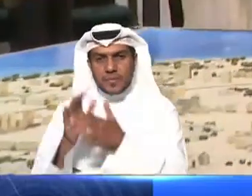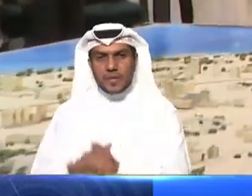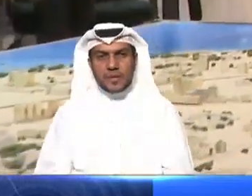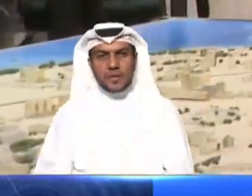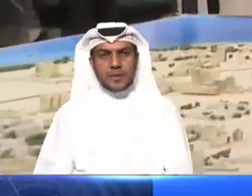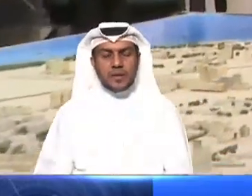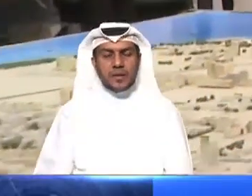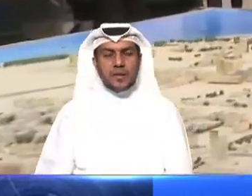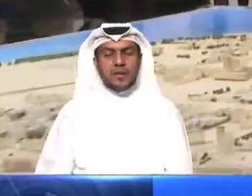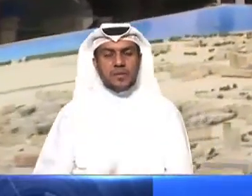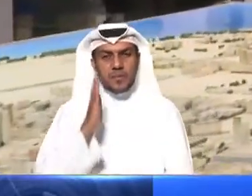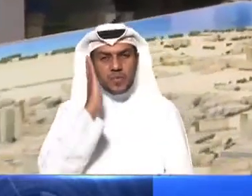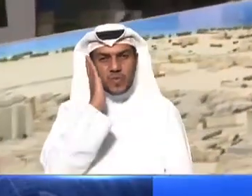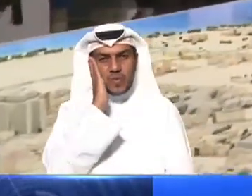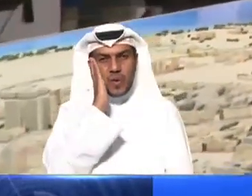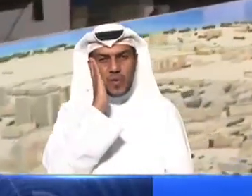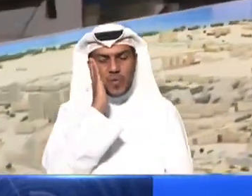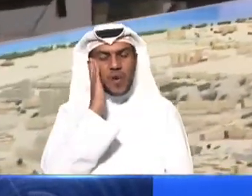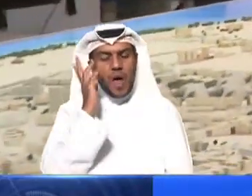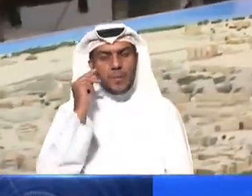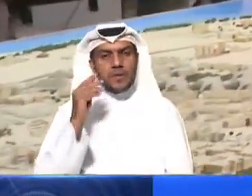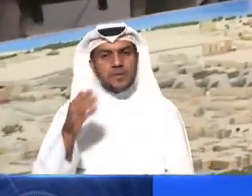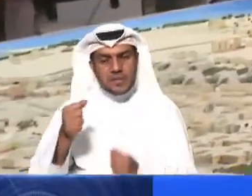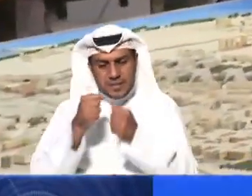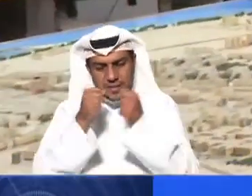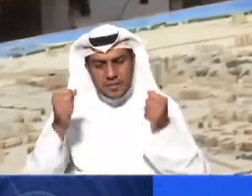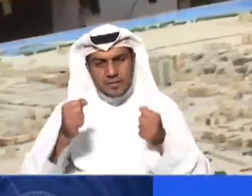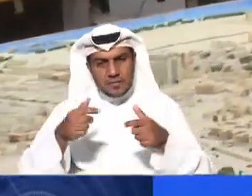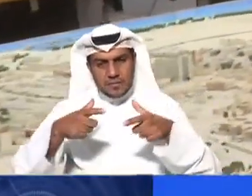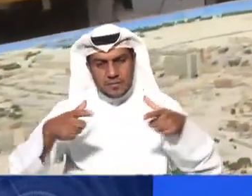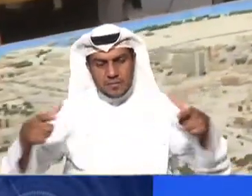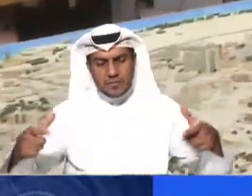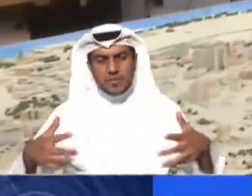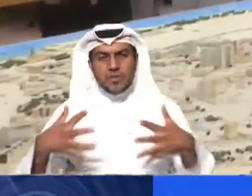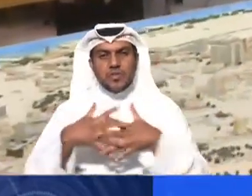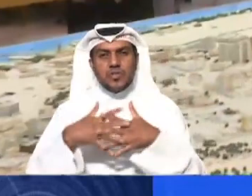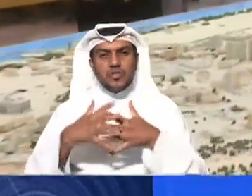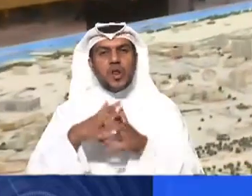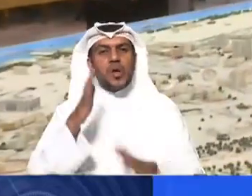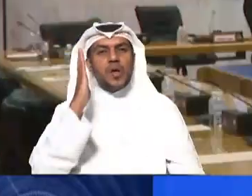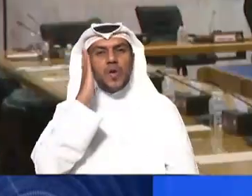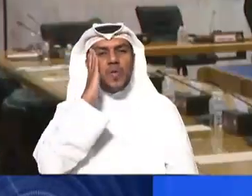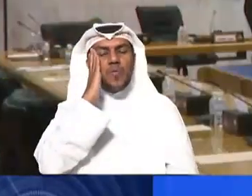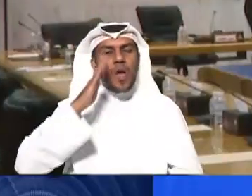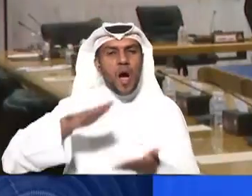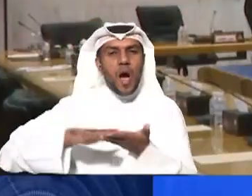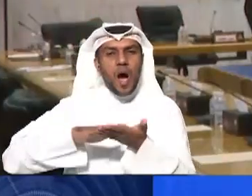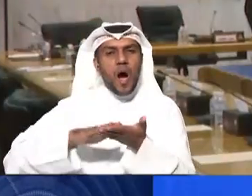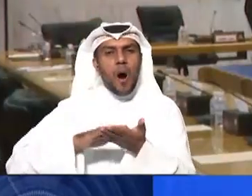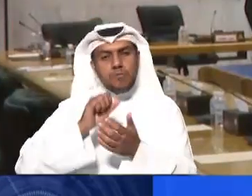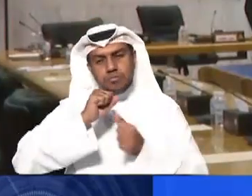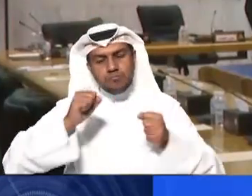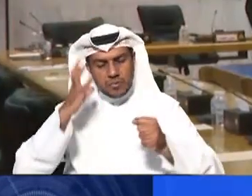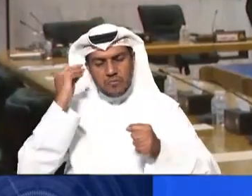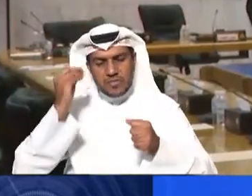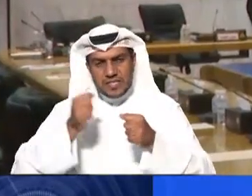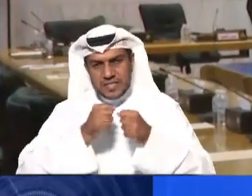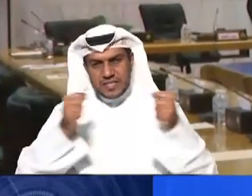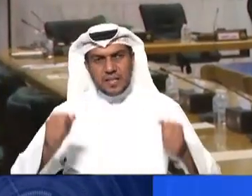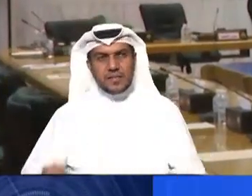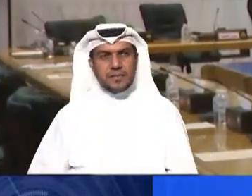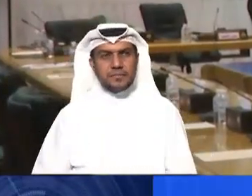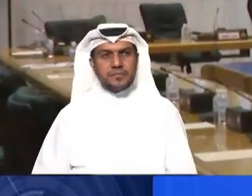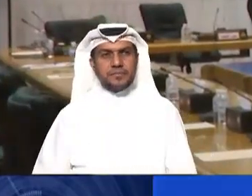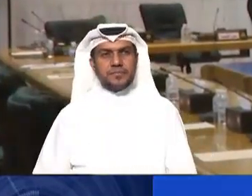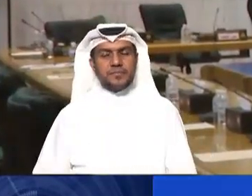في زيادة مساحة البناء لموقع إحدى شركات الاتصالات المتنقلة. الأمانة نشوف أن هذه سوف